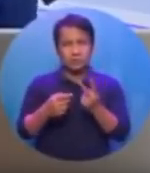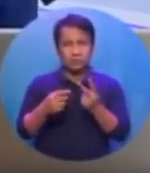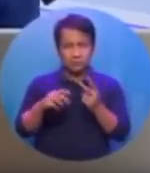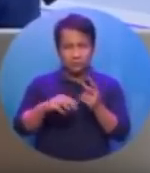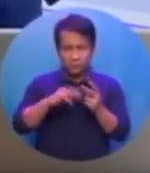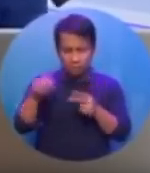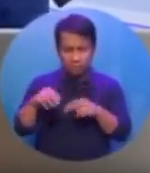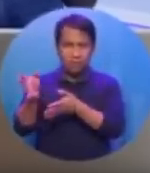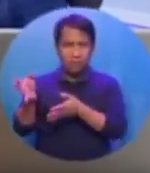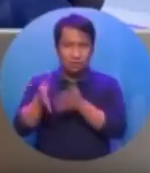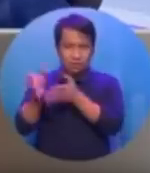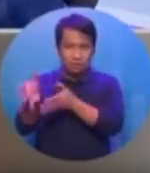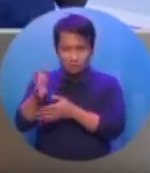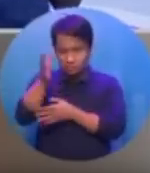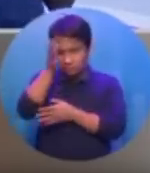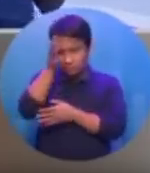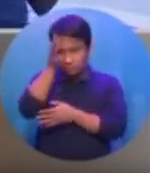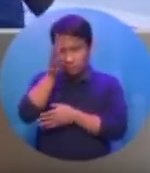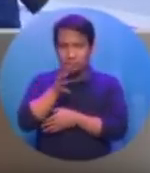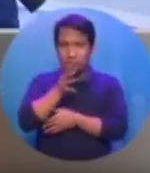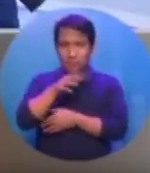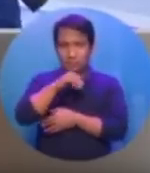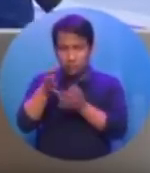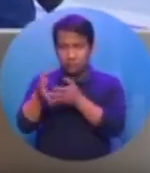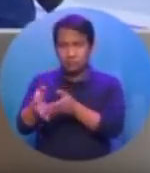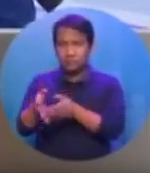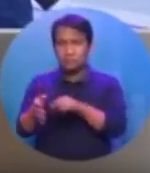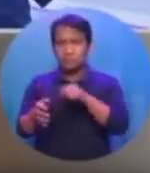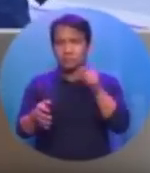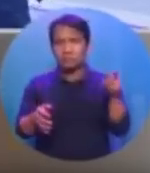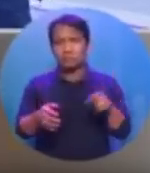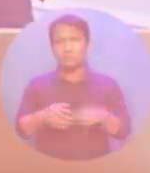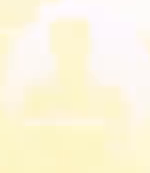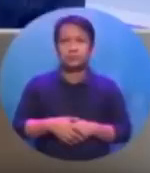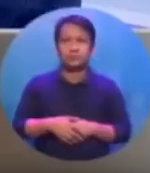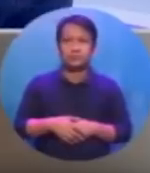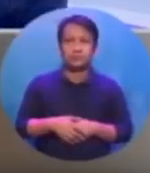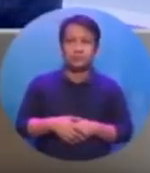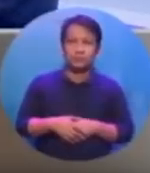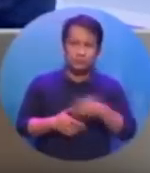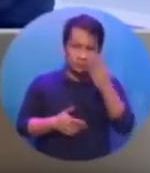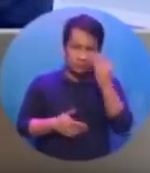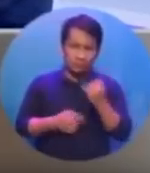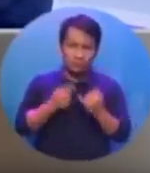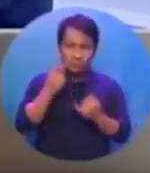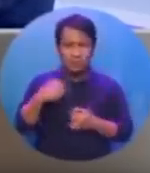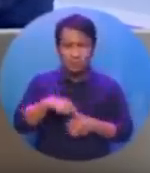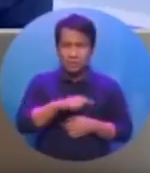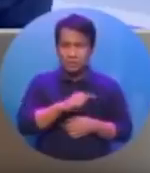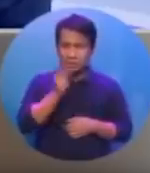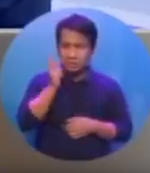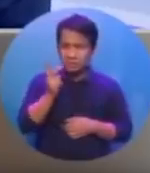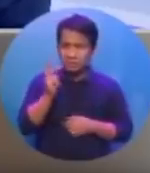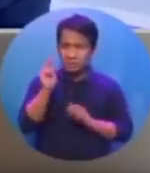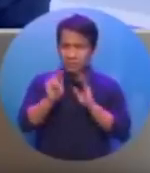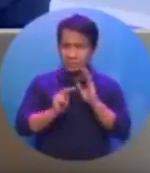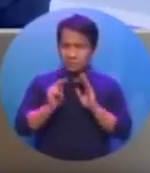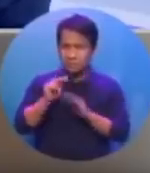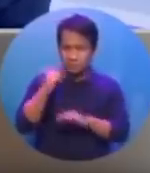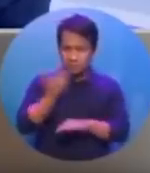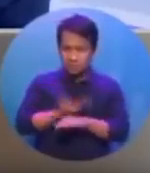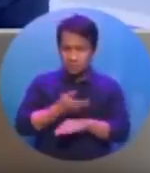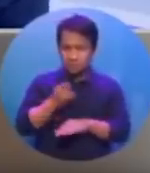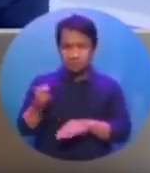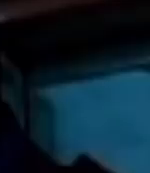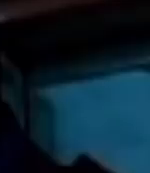bata doon sa tatay, nanay mo, lolo't lola. Okay. Opo, sir. Nakita po natin lahat yung anak niyo